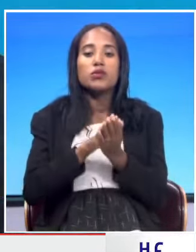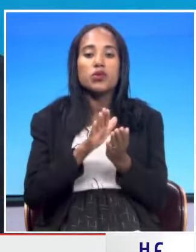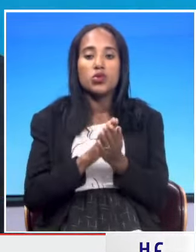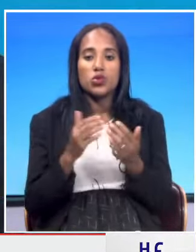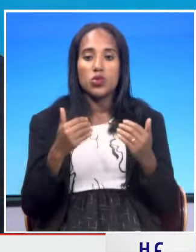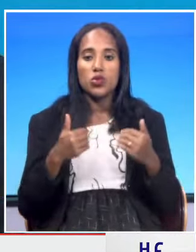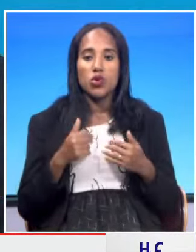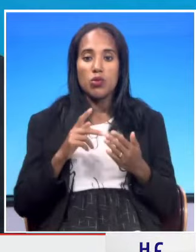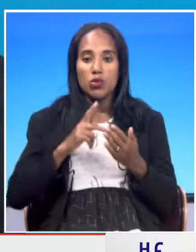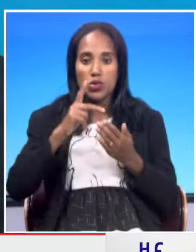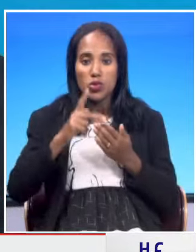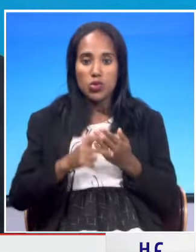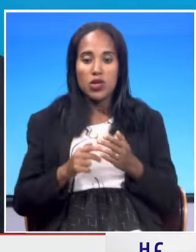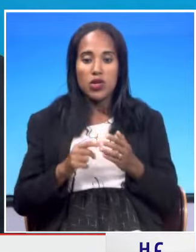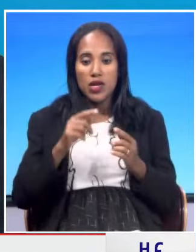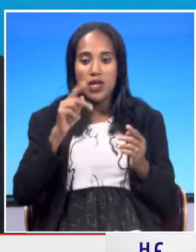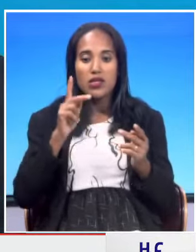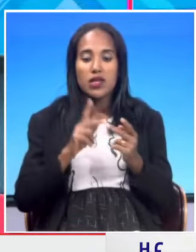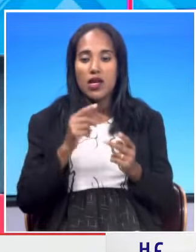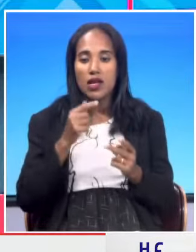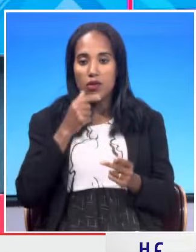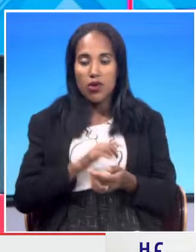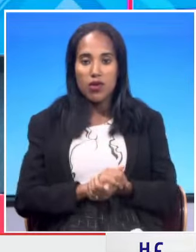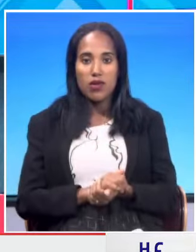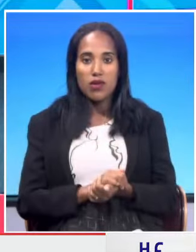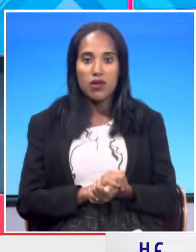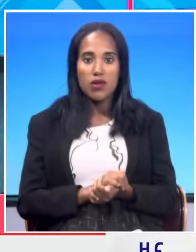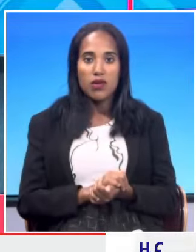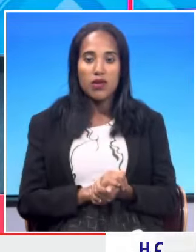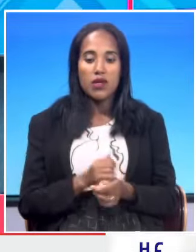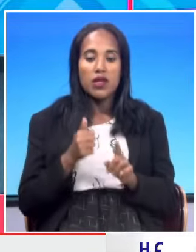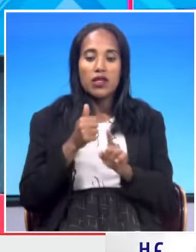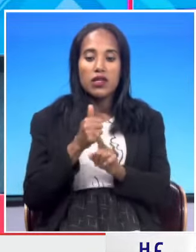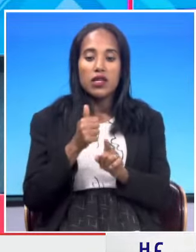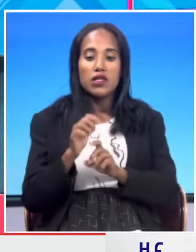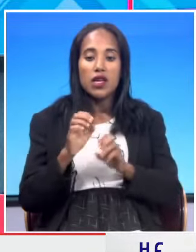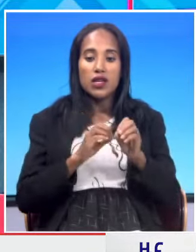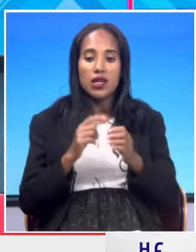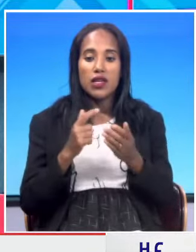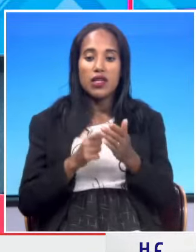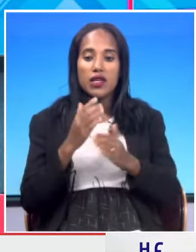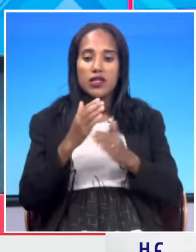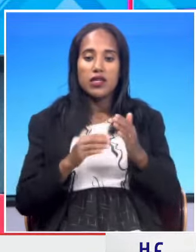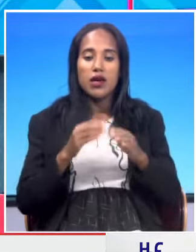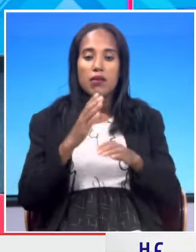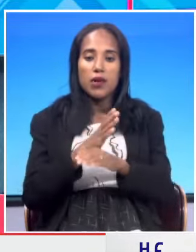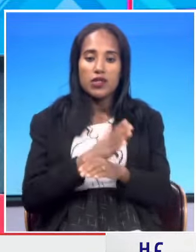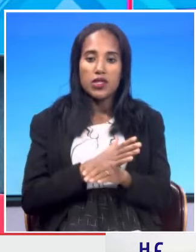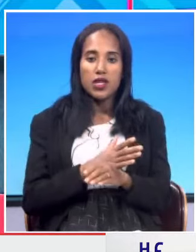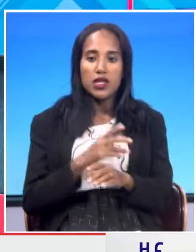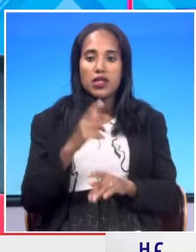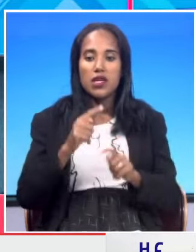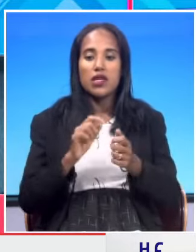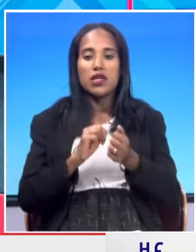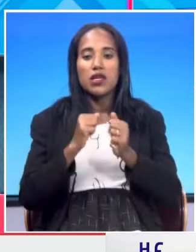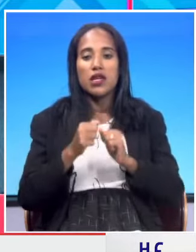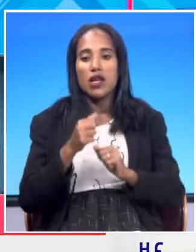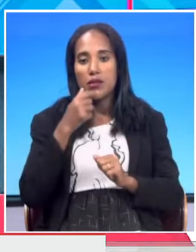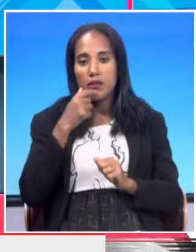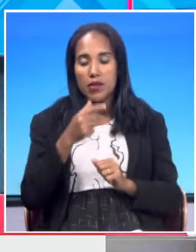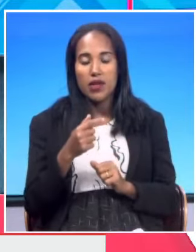እንዲኖሩ ፕሮጀክቱን ከግብ እናደርሳለን ብለዋል። አት ህዝባችን አነቃንቀን ይህን የደረጃ ማሻሻል ታሪክ ማድረግ አለብን